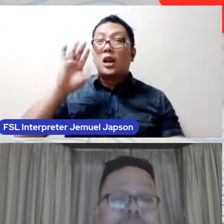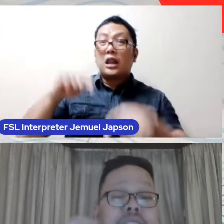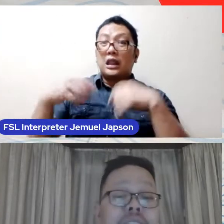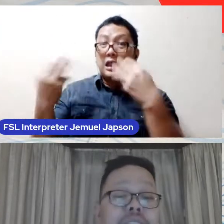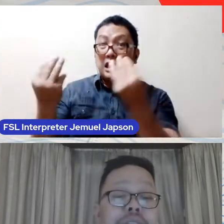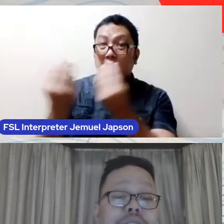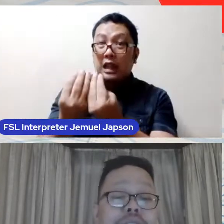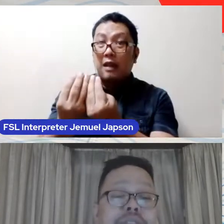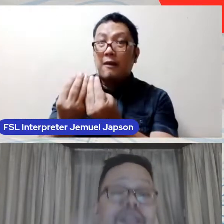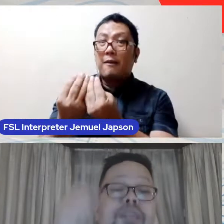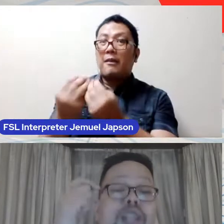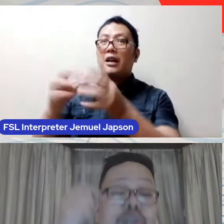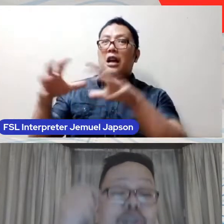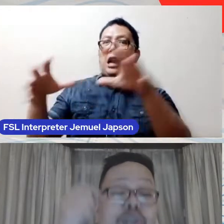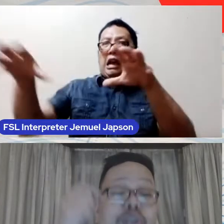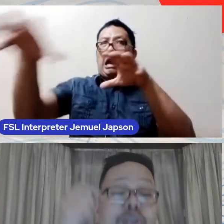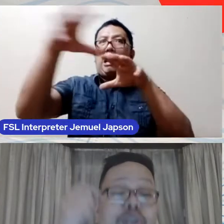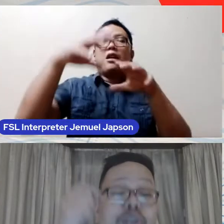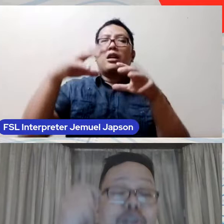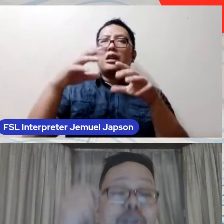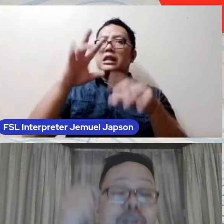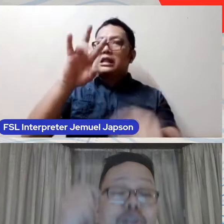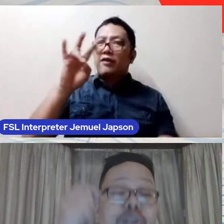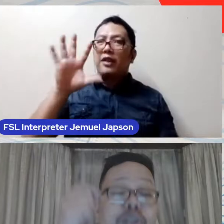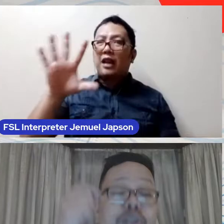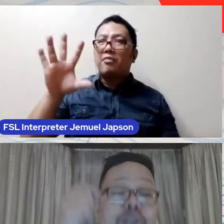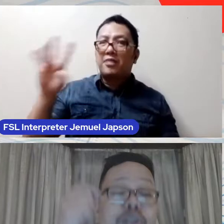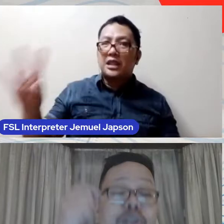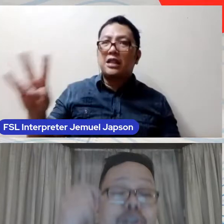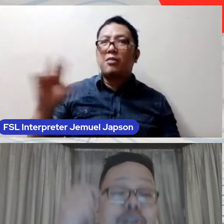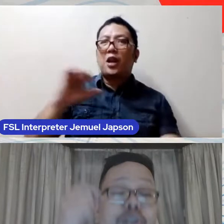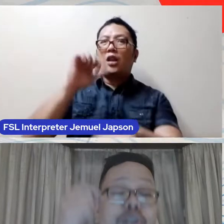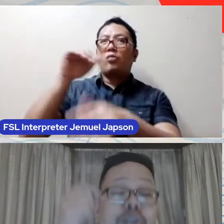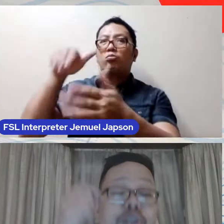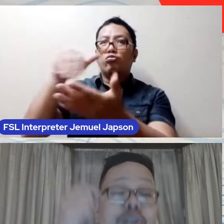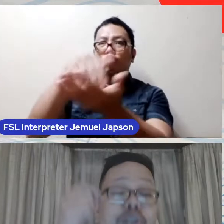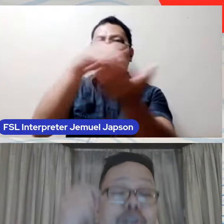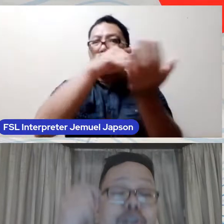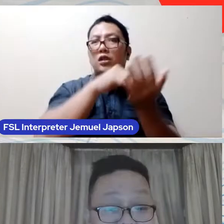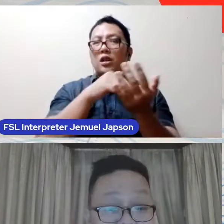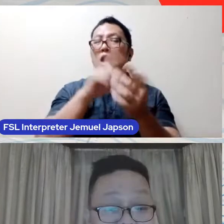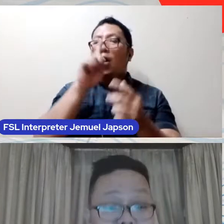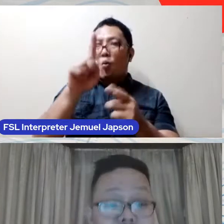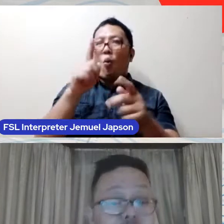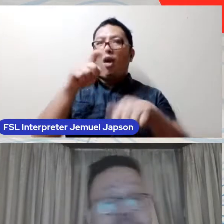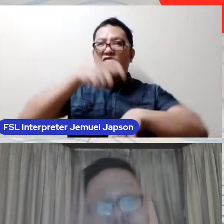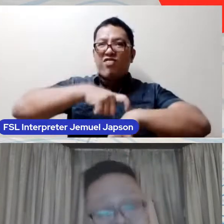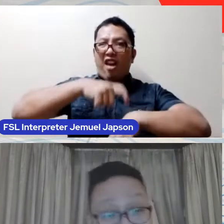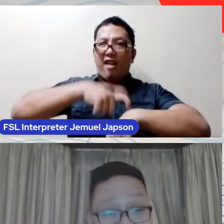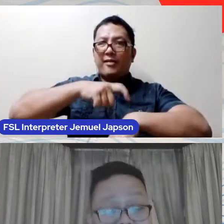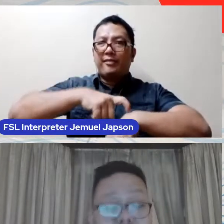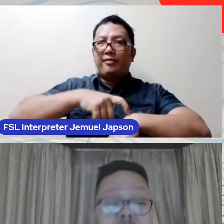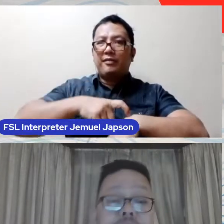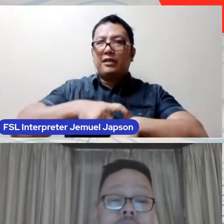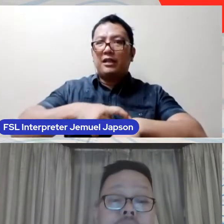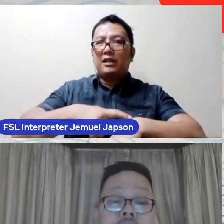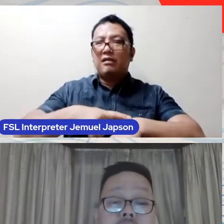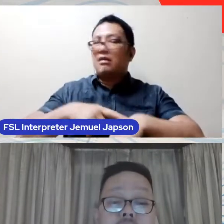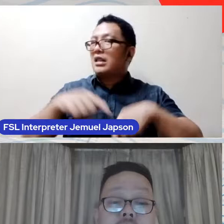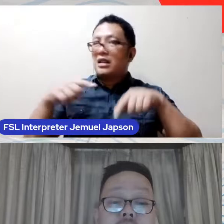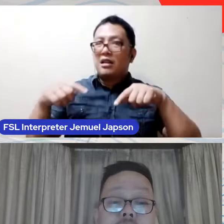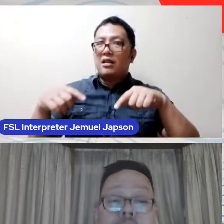in 757 locations all at the same time. Right? Roughly at the same time.